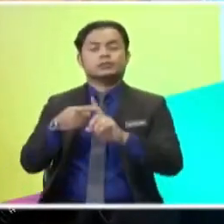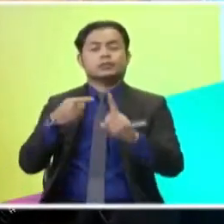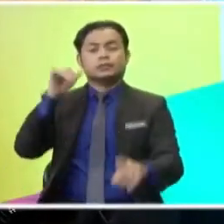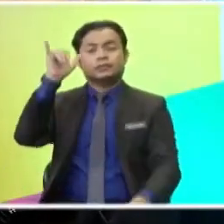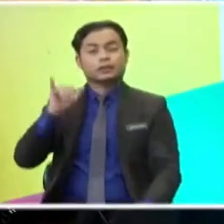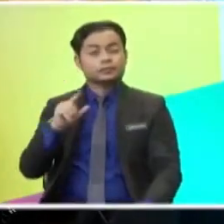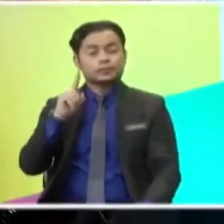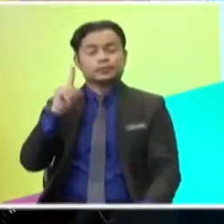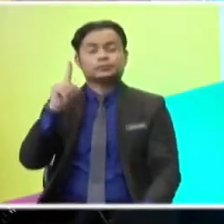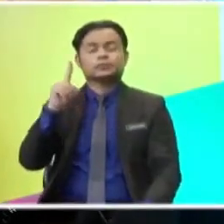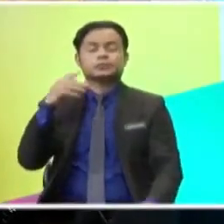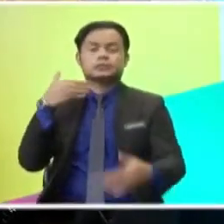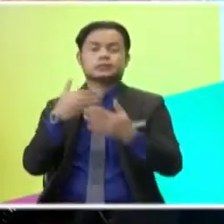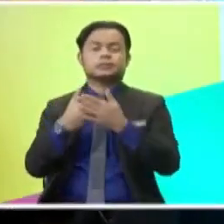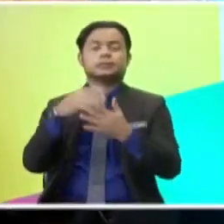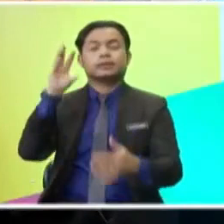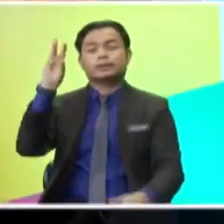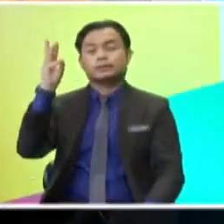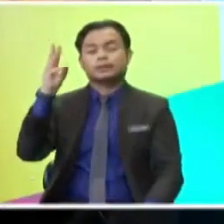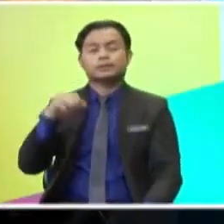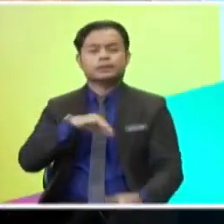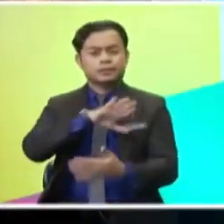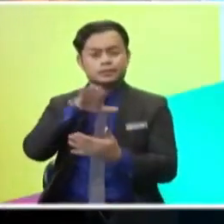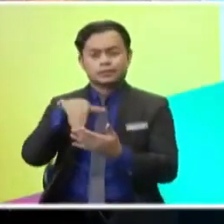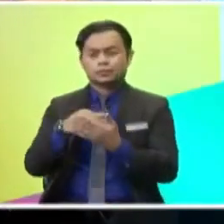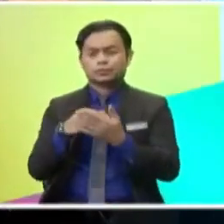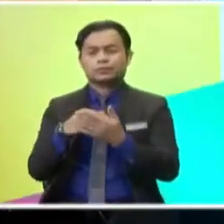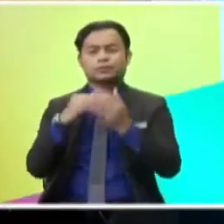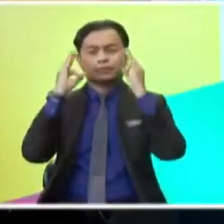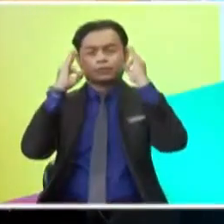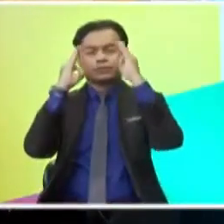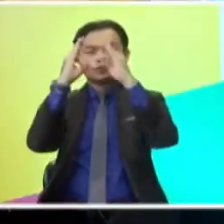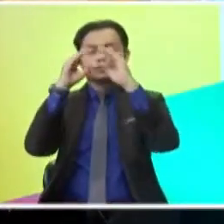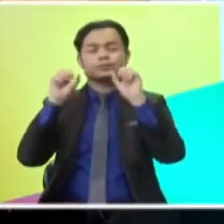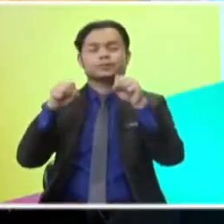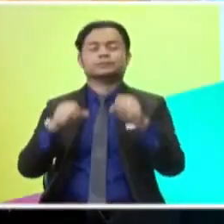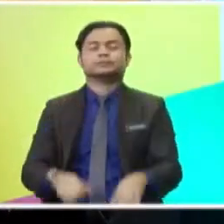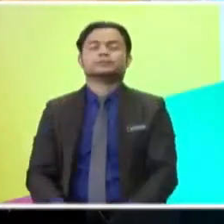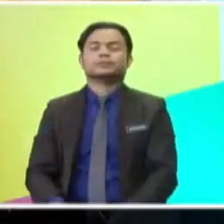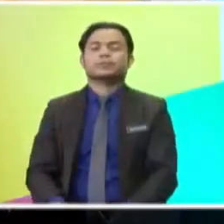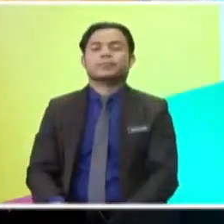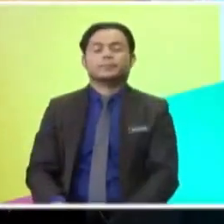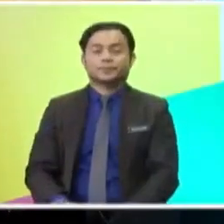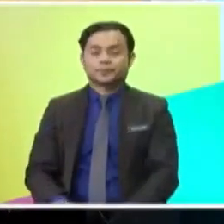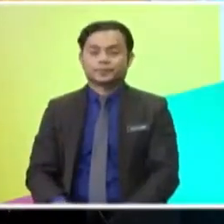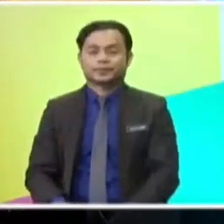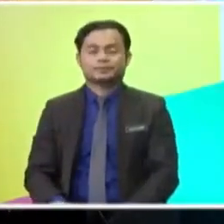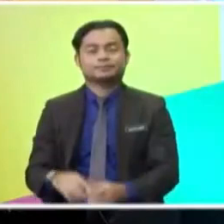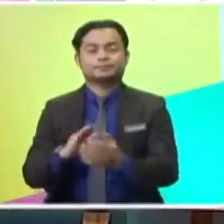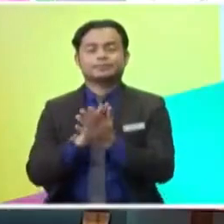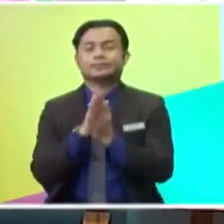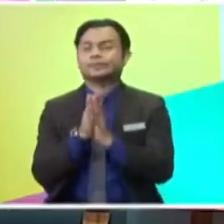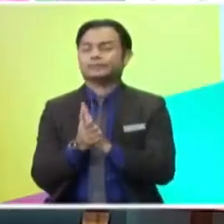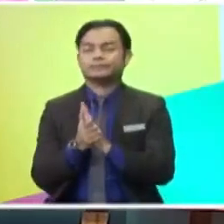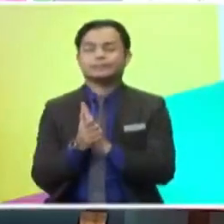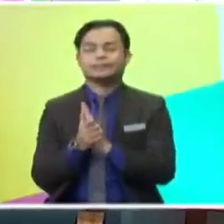teruskan pembelajaran kita pada hari ini. Murid-murid, tolong tumpukan perhatian. Silakan, cikgu. Okey, jadi di sebelah cikgu, sebelah kanan